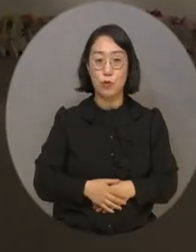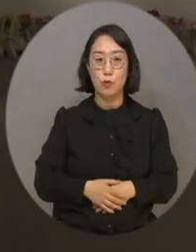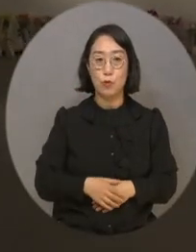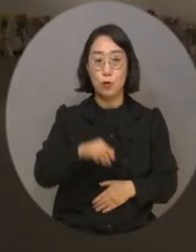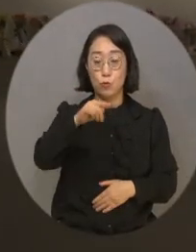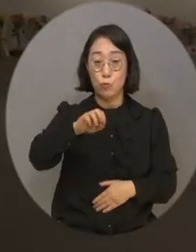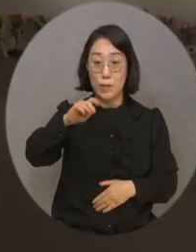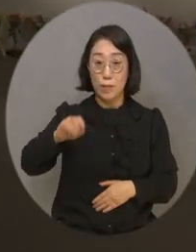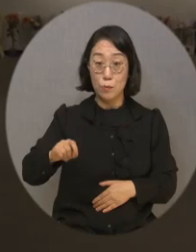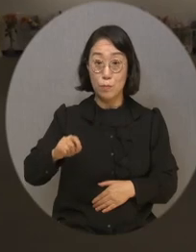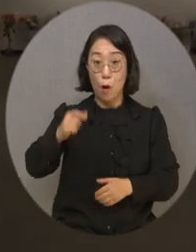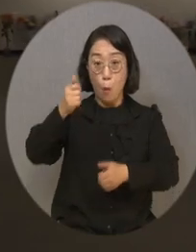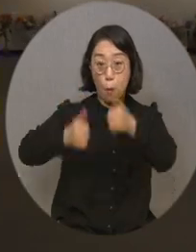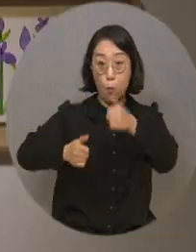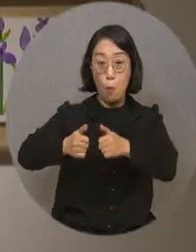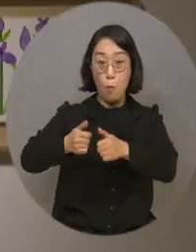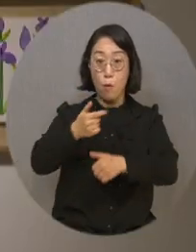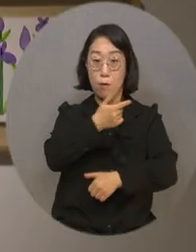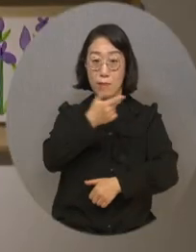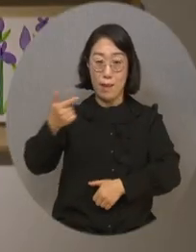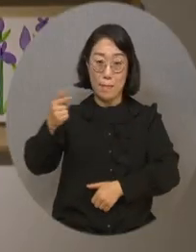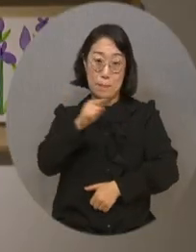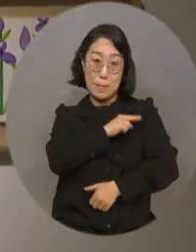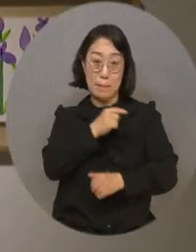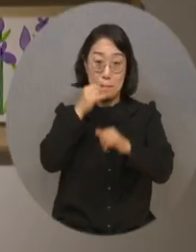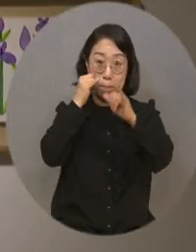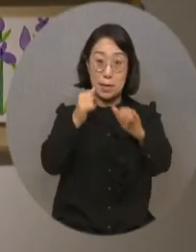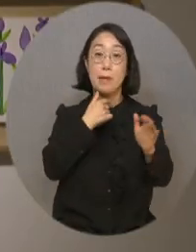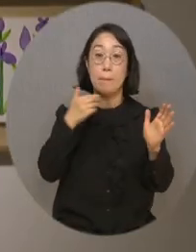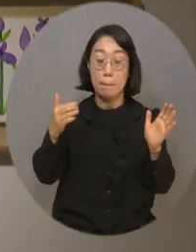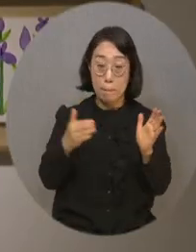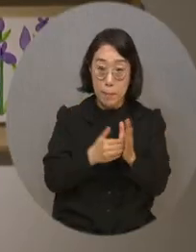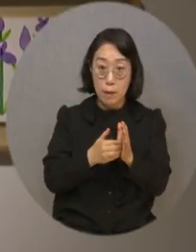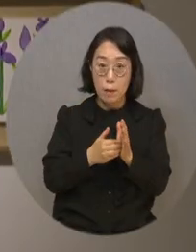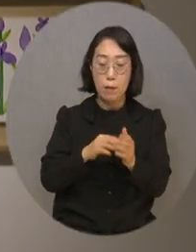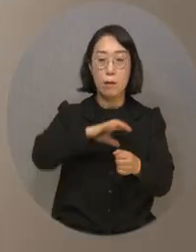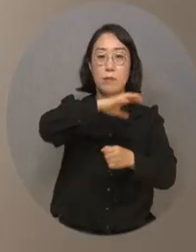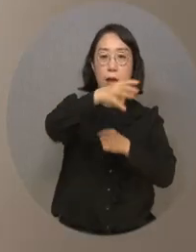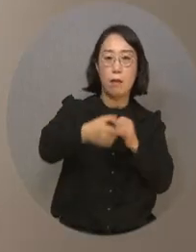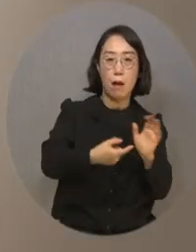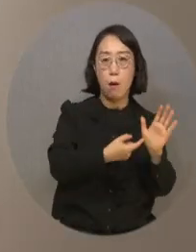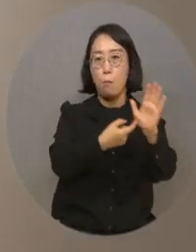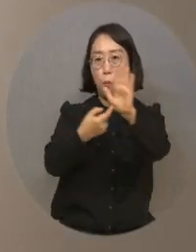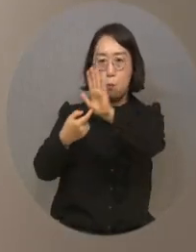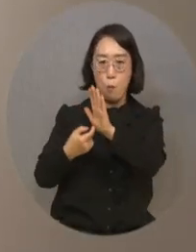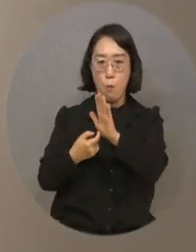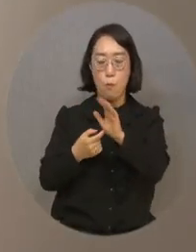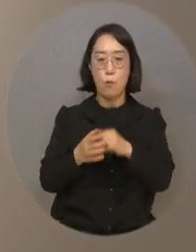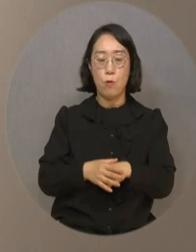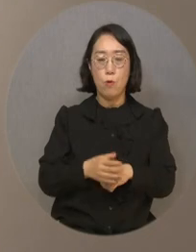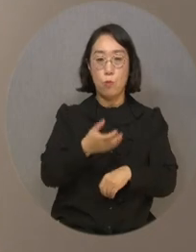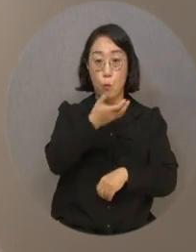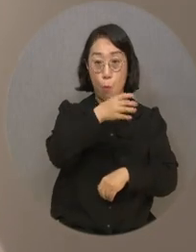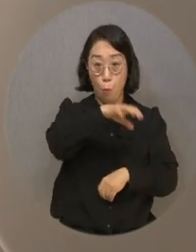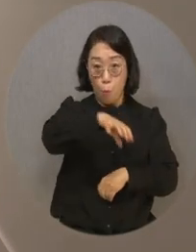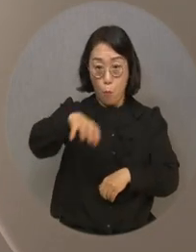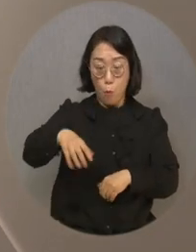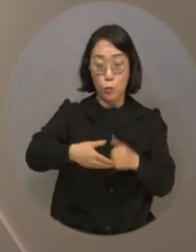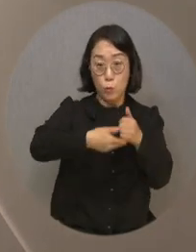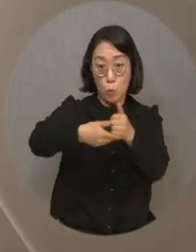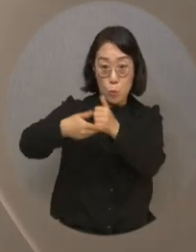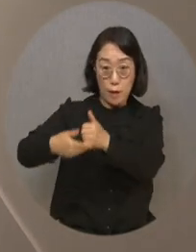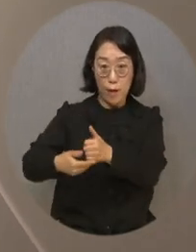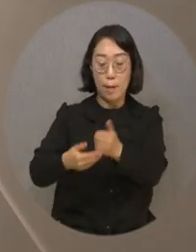꿈티움에서 주최한 공모전에서 대상을 받게 되며 그의 미술 실력이 세상에 알려지게 되었고 이후 여러 공모전 및